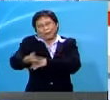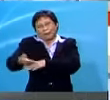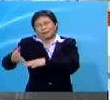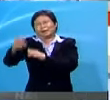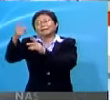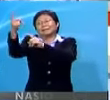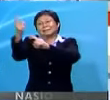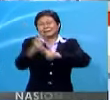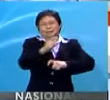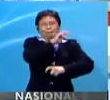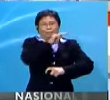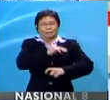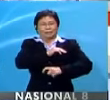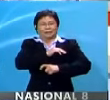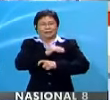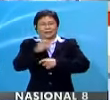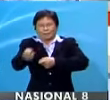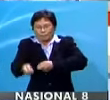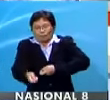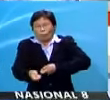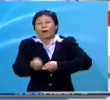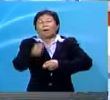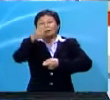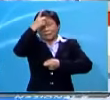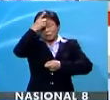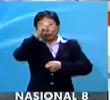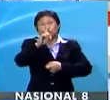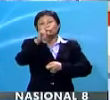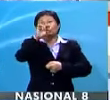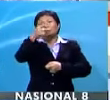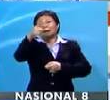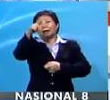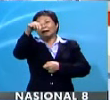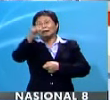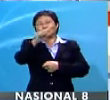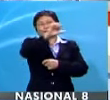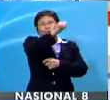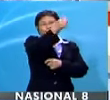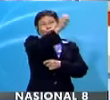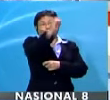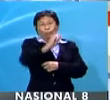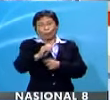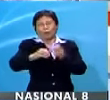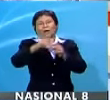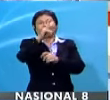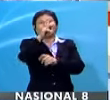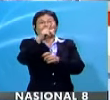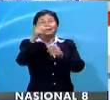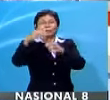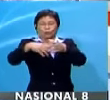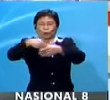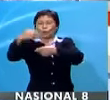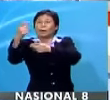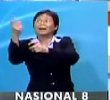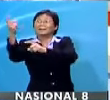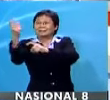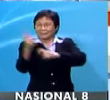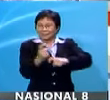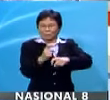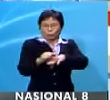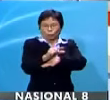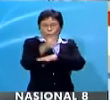menteri perusaha an perladangan dan komoditi Datuk Douglas unggah embas berkata 10% daripada keluaran getah asli tahun ini akan